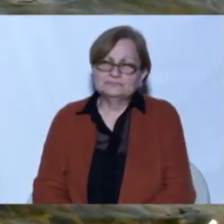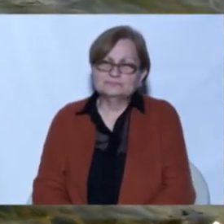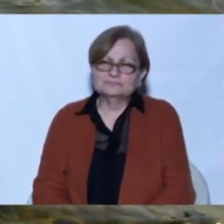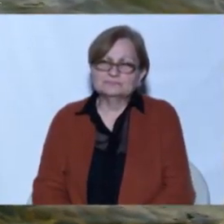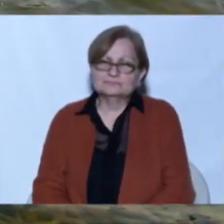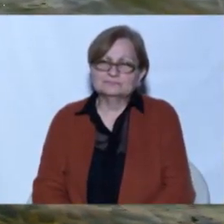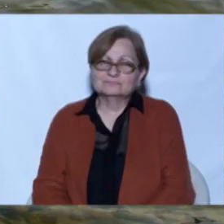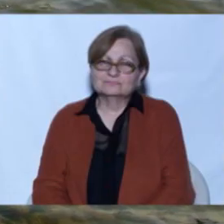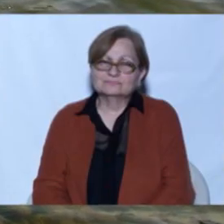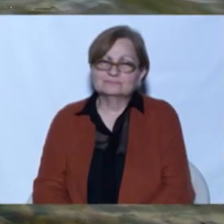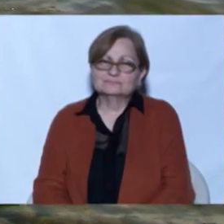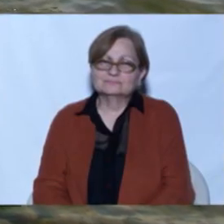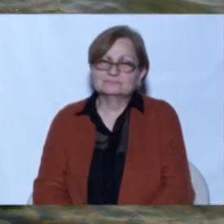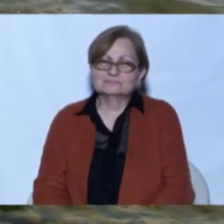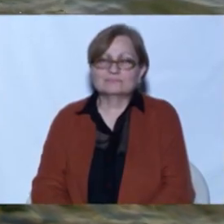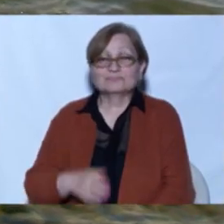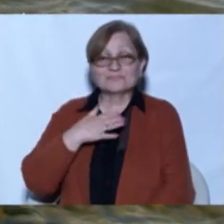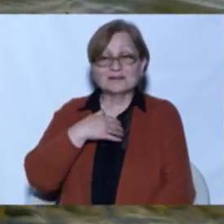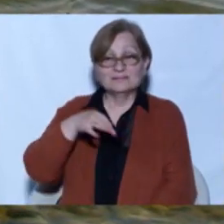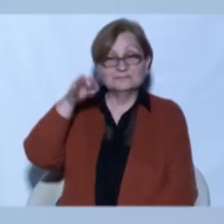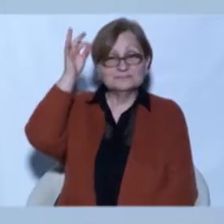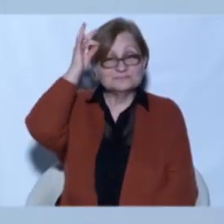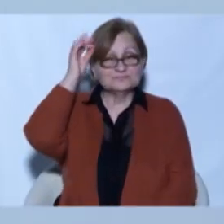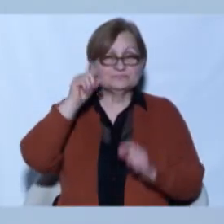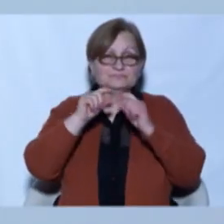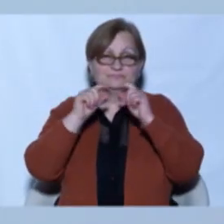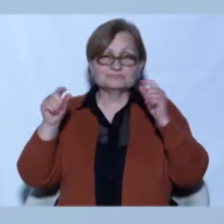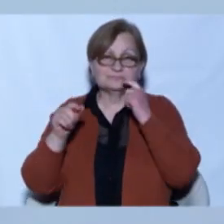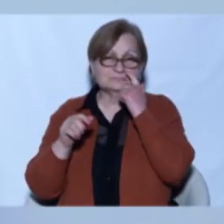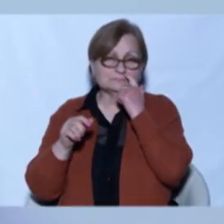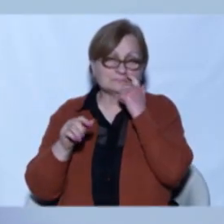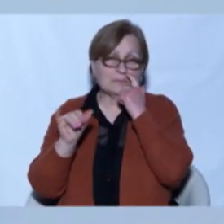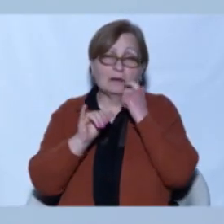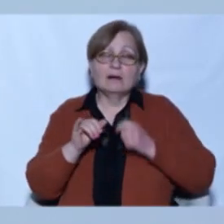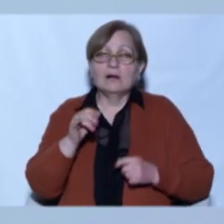აი ახლა ის სტრიქონიც გამახსენდა, მაგრამ ქართველნო,